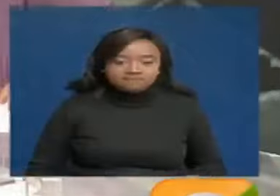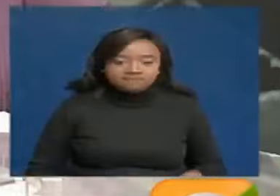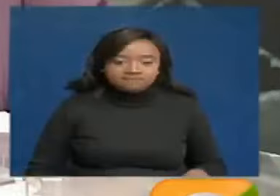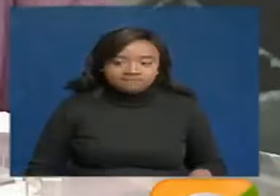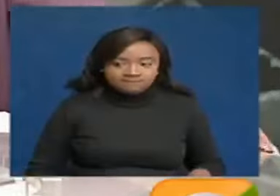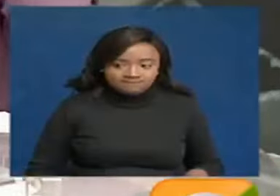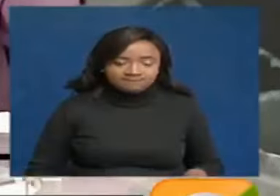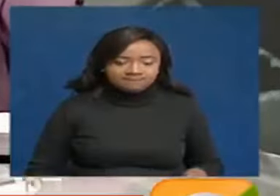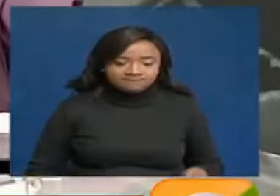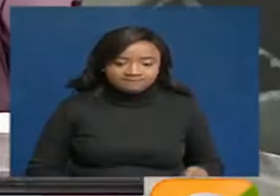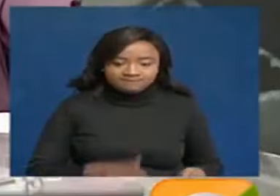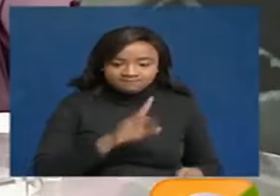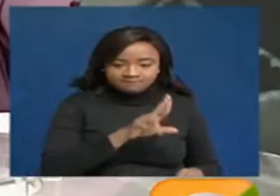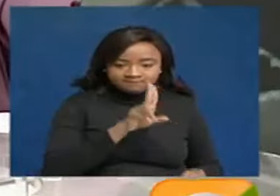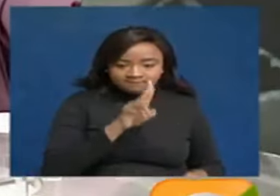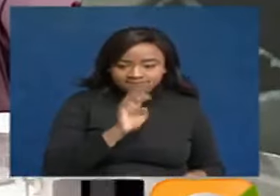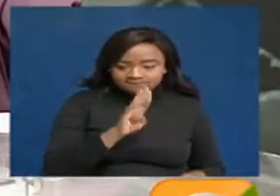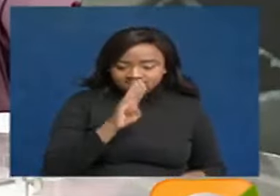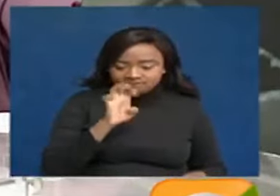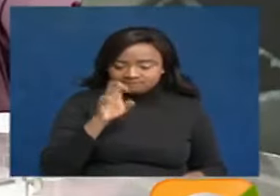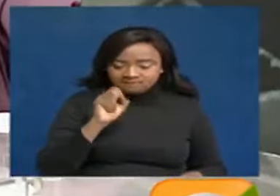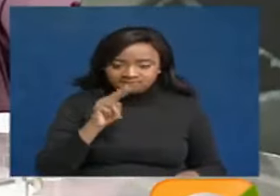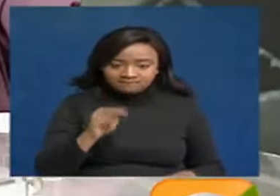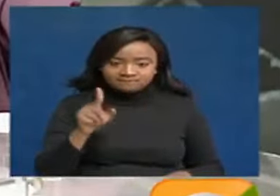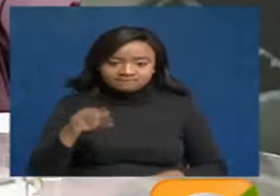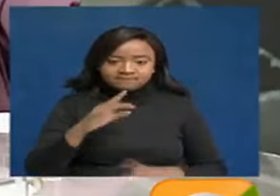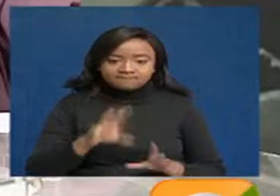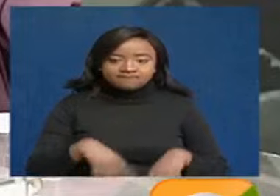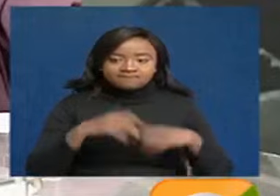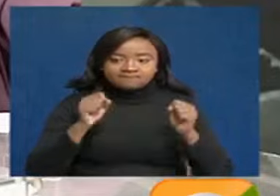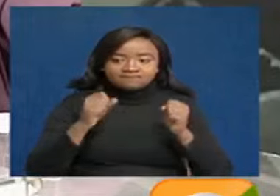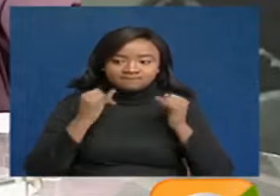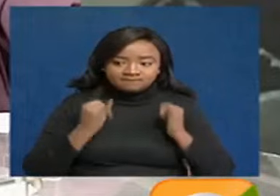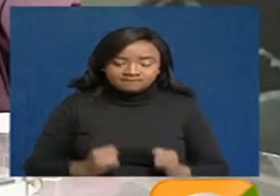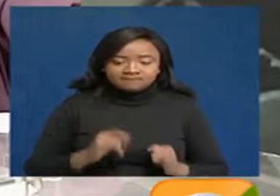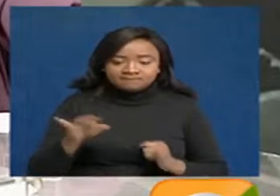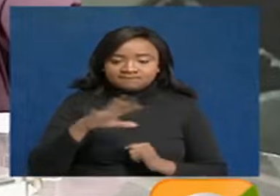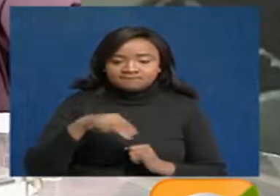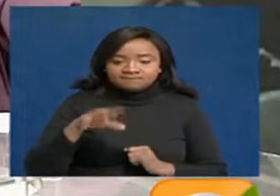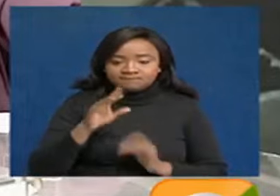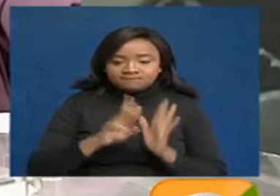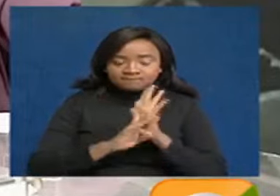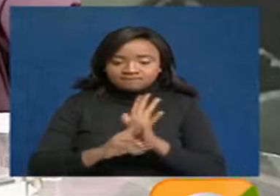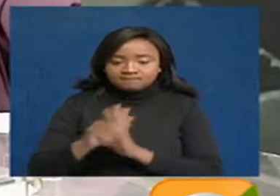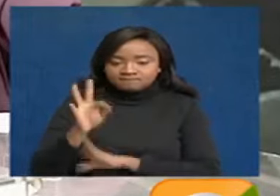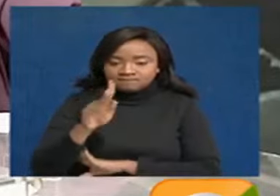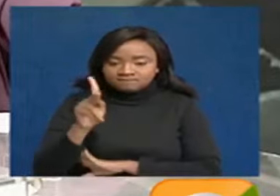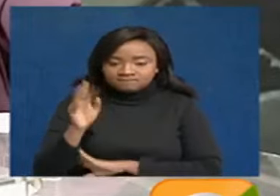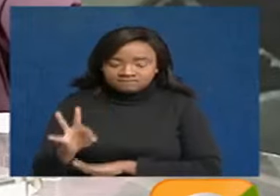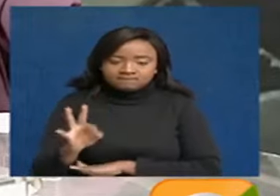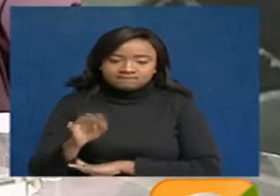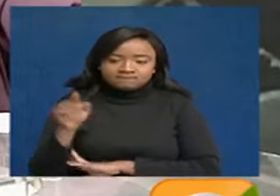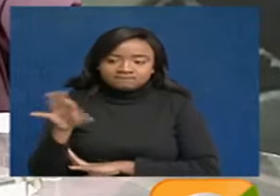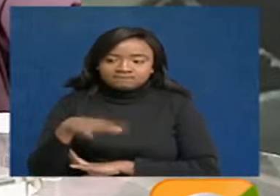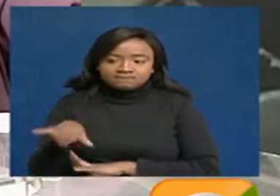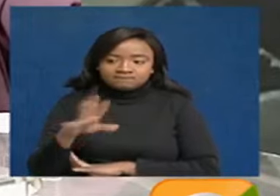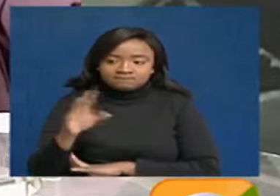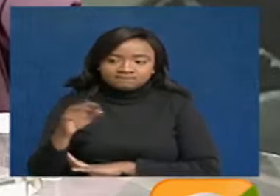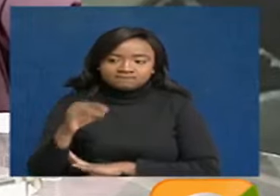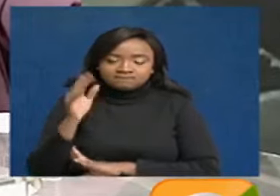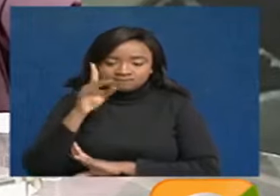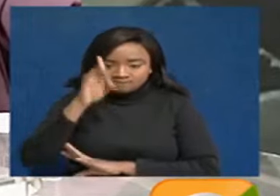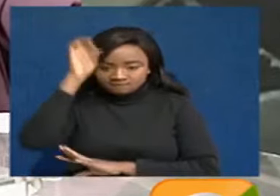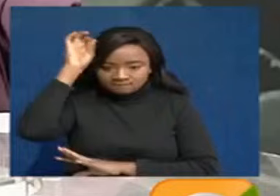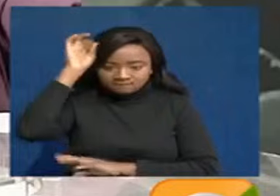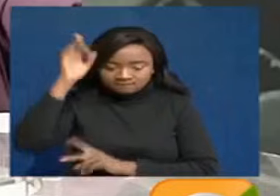Na mtazamaji, Ruben Kai Kabiru ndiye mwenyekiti mpya wa shirikisho la FKF kaunti ya Nyandarua, huku Charles Gitau akiteuliwa kama katibu wake.